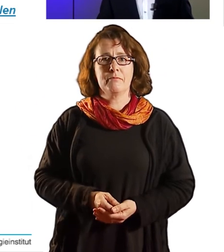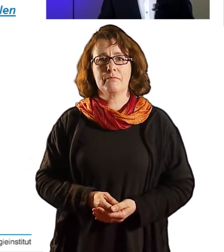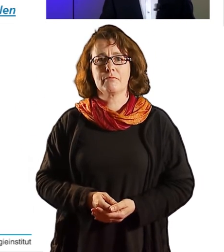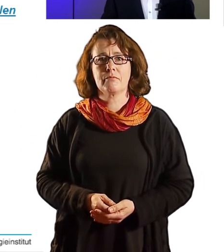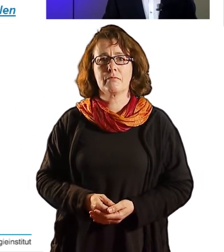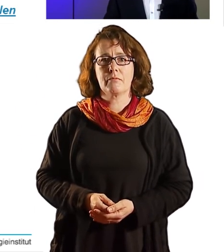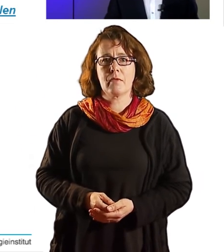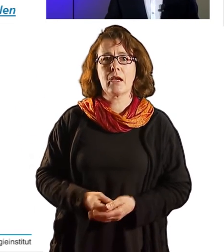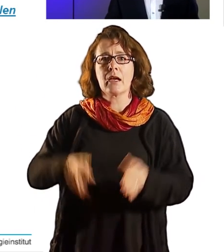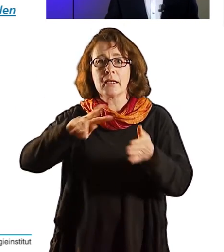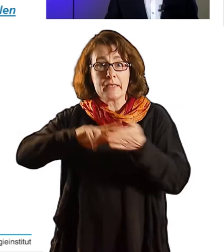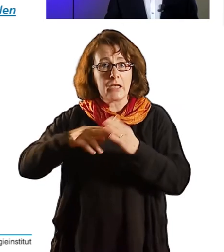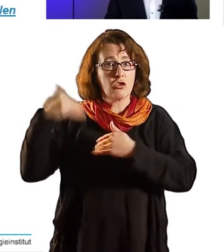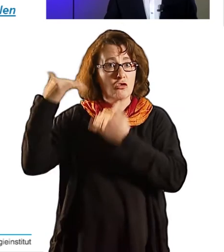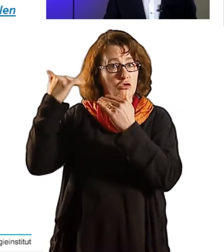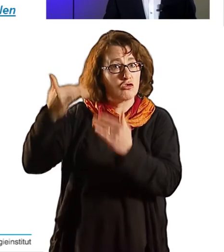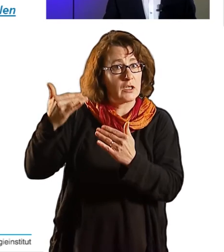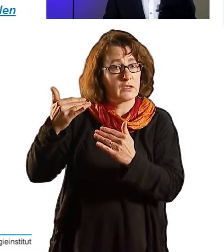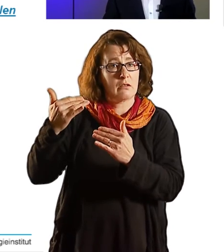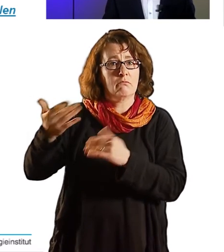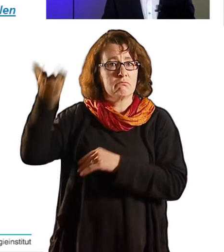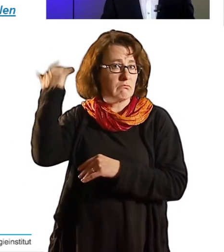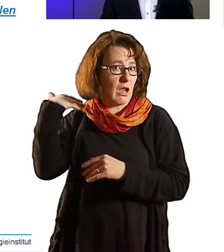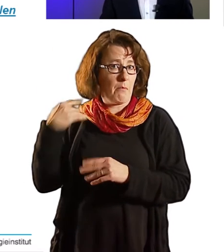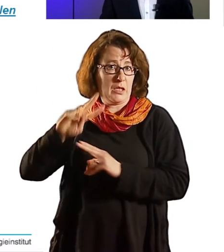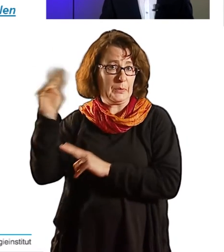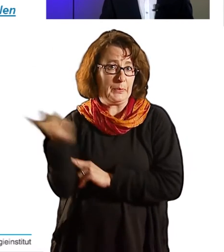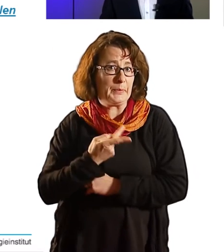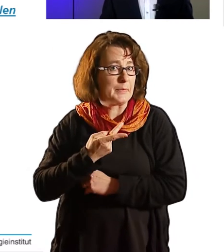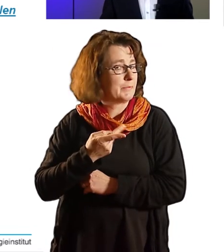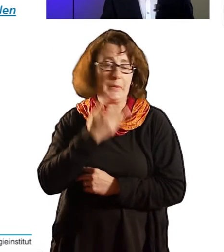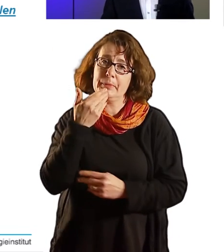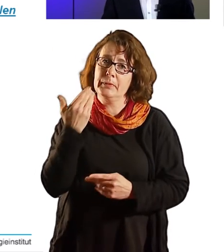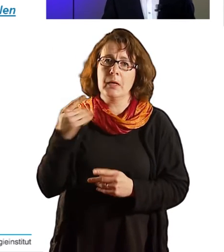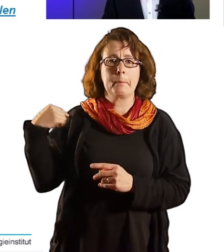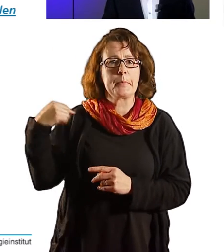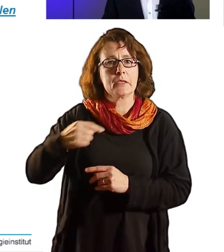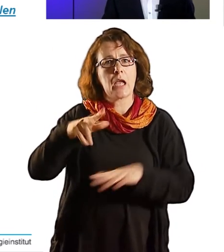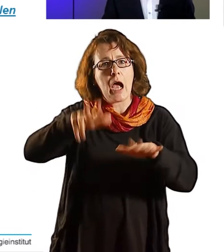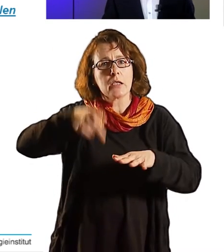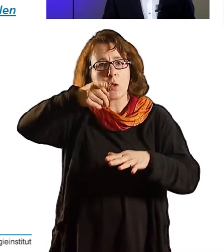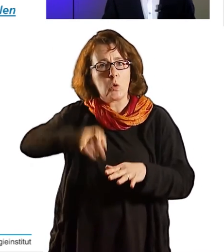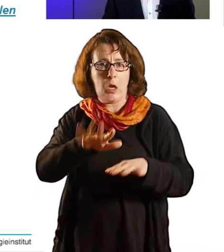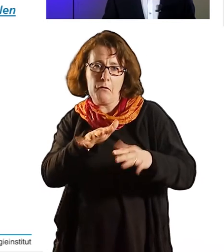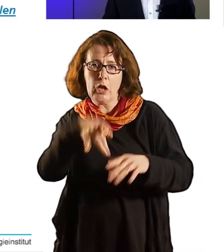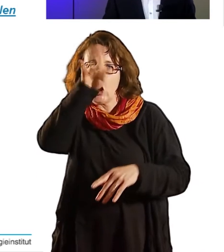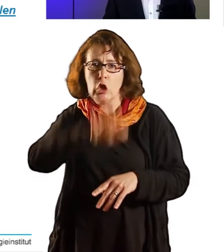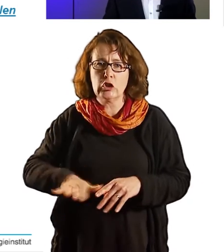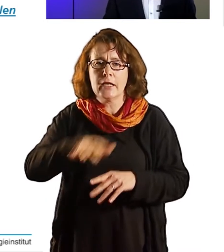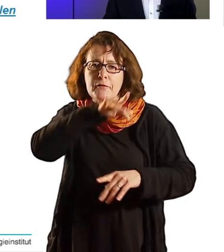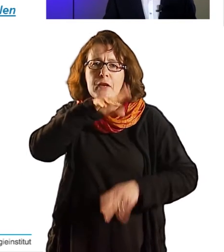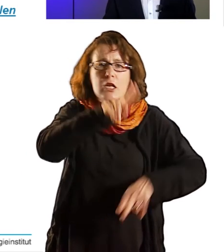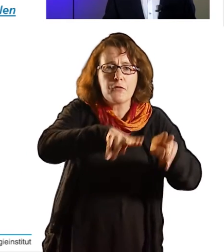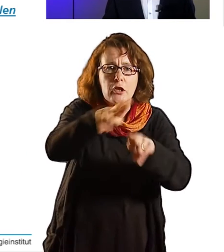Zeiten der Menschheits- und Technikgeschichte war das Messwesen jedoch nicht vereinheitlicht. Bis ca. 1800 wurden zum Beispiel allein in Deutschland sehr